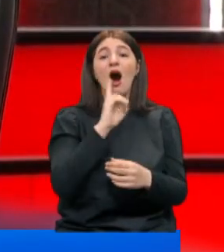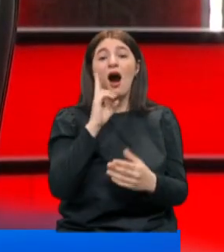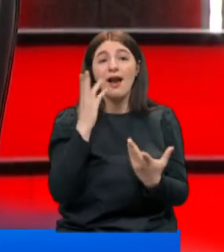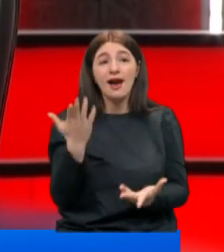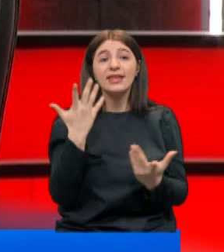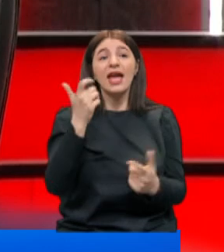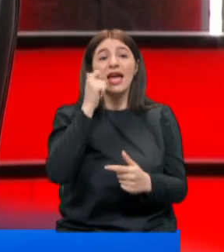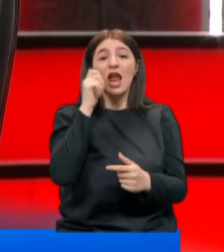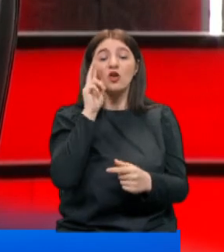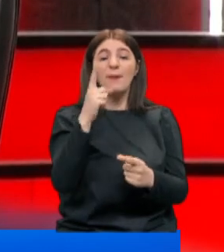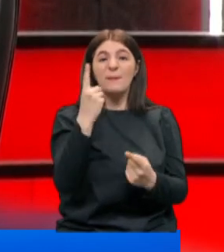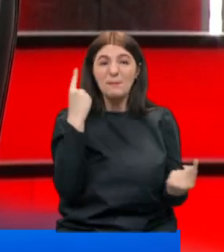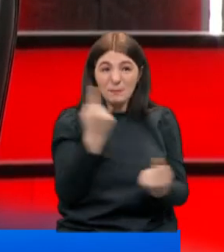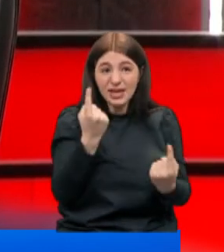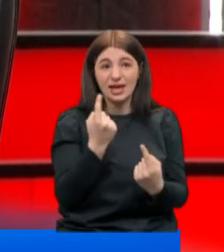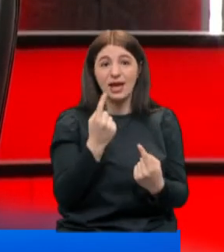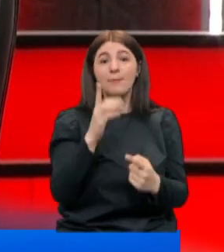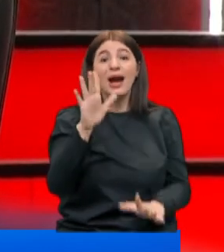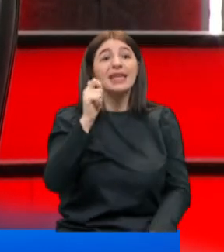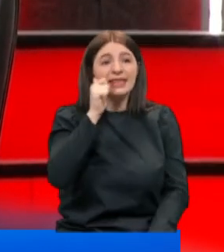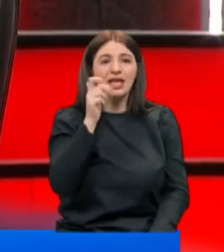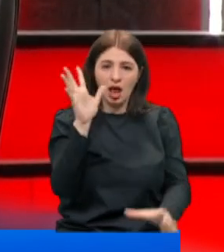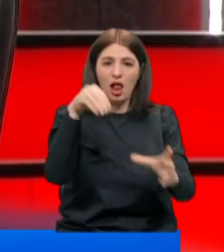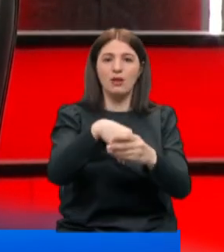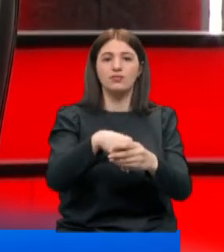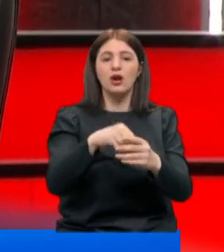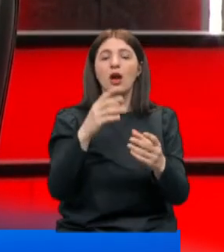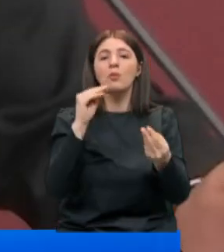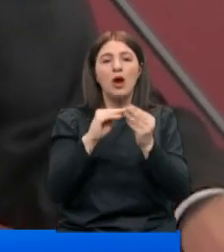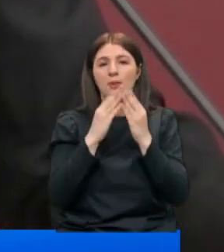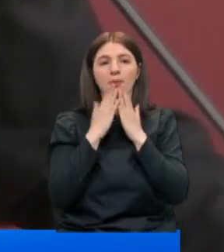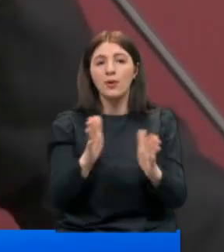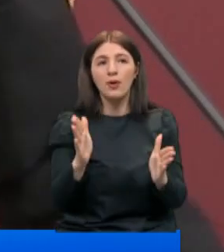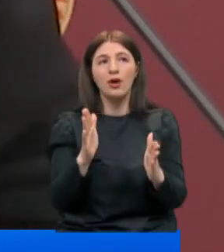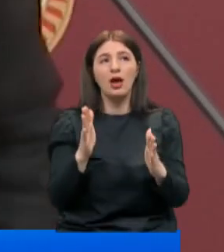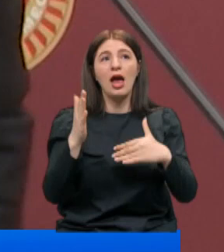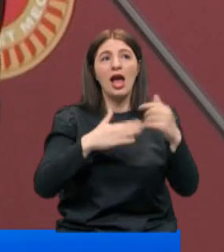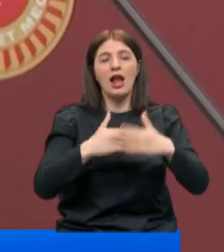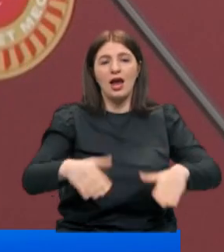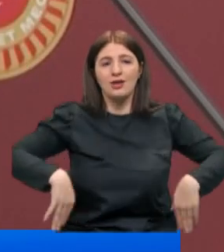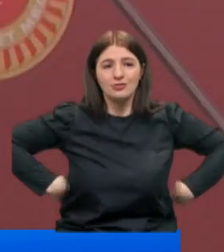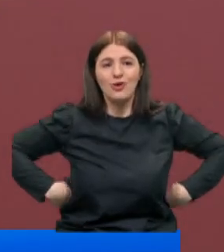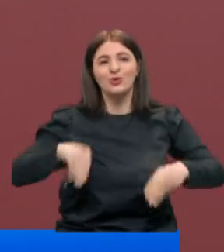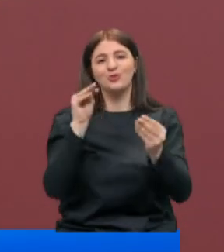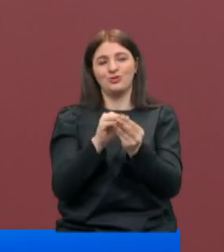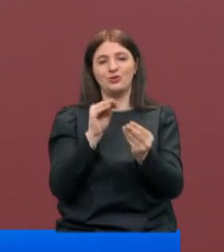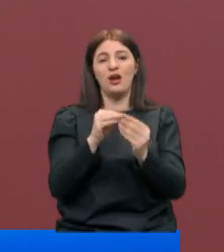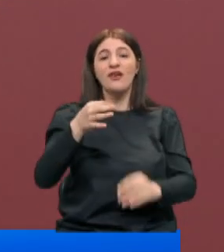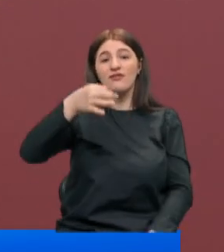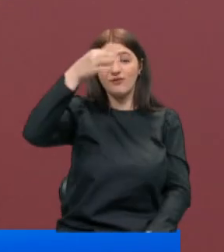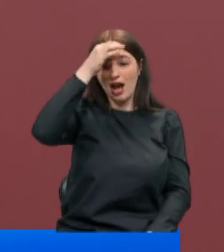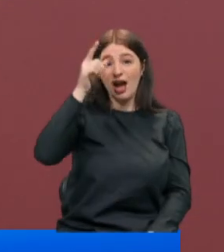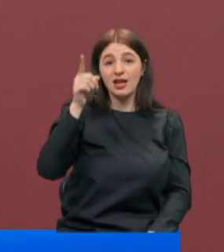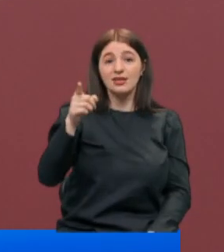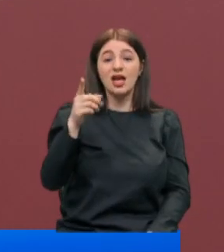ahlaki ne dini bir bakın dini de yok önden arkaya koymak suç Fatih